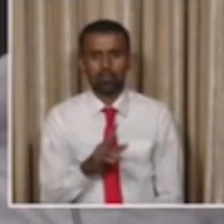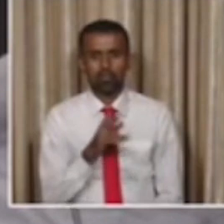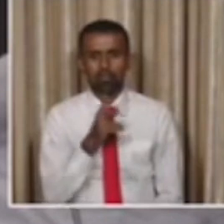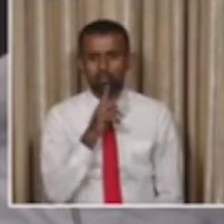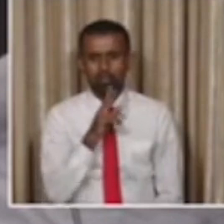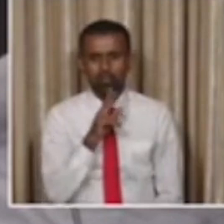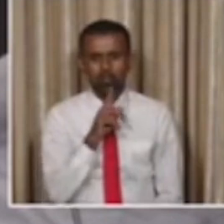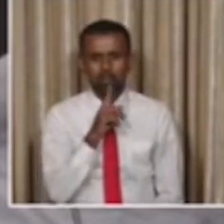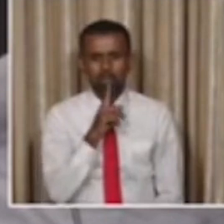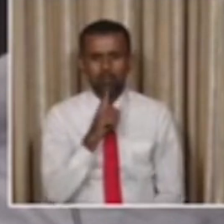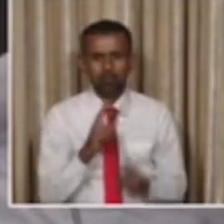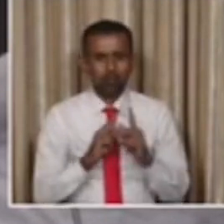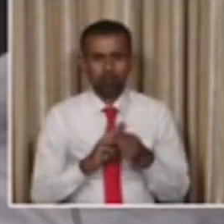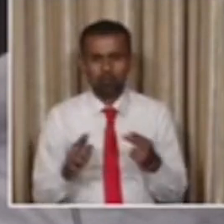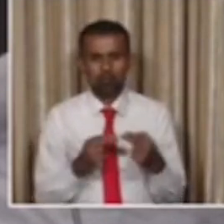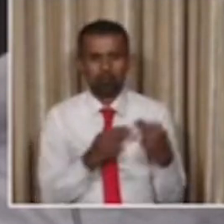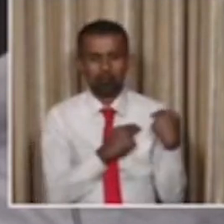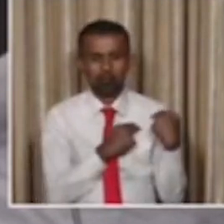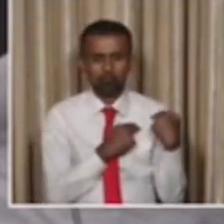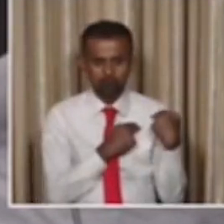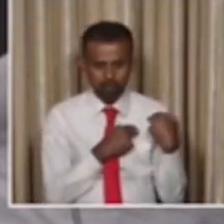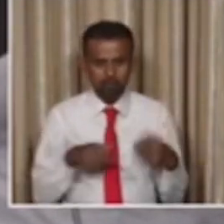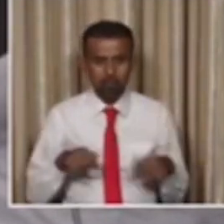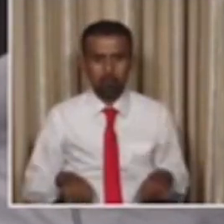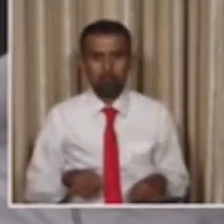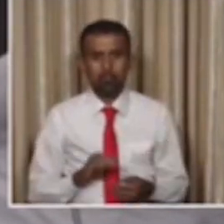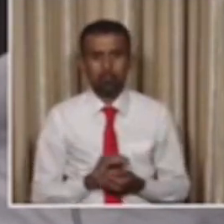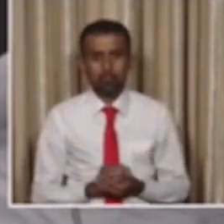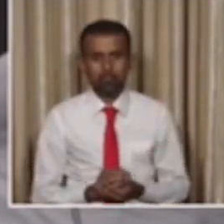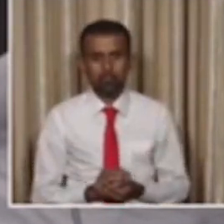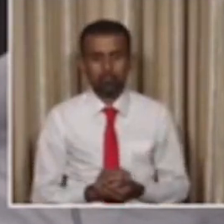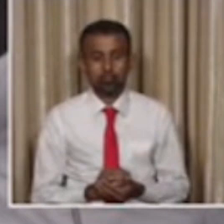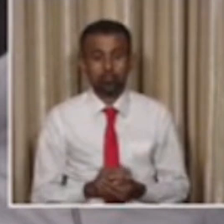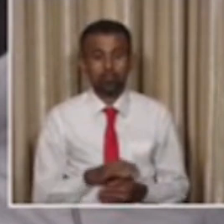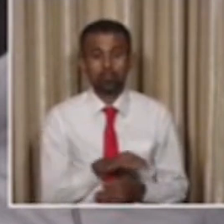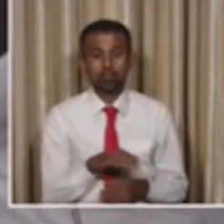බා. වගකීමකින් සභානායකතුමා හැටියට මෙතන ඉඳගෙන